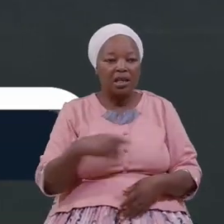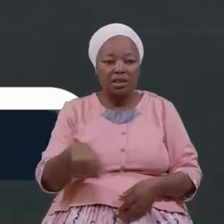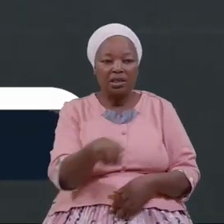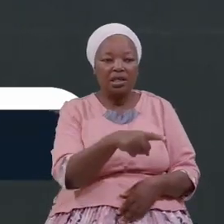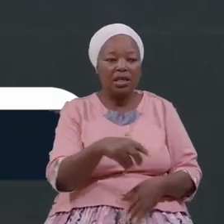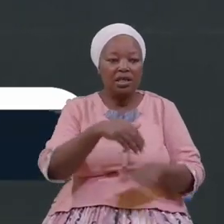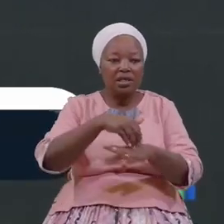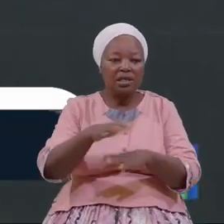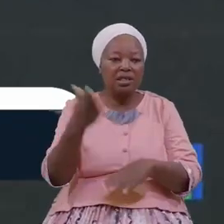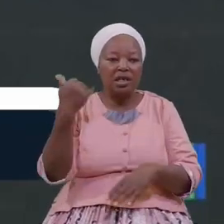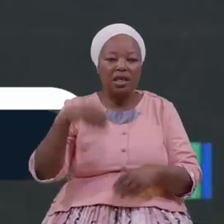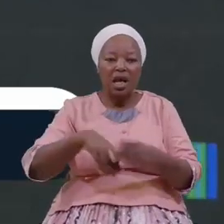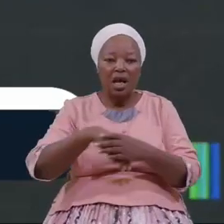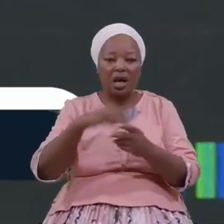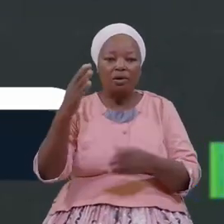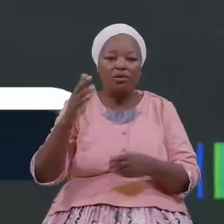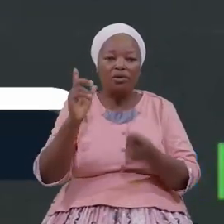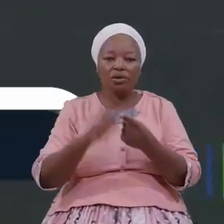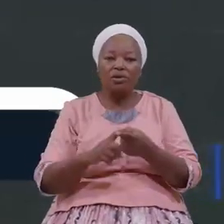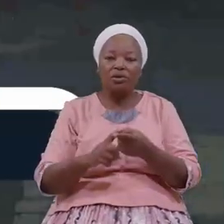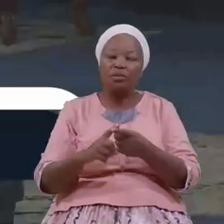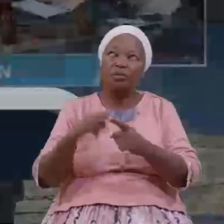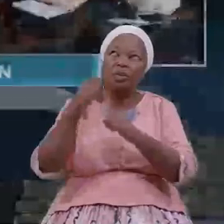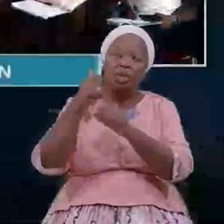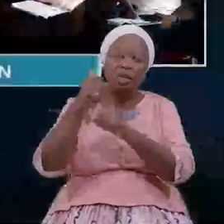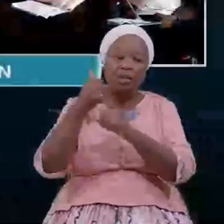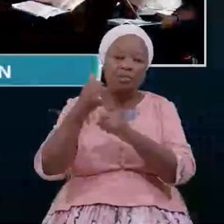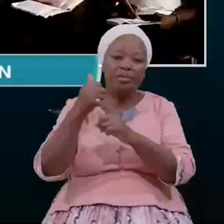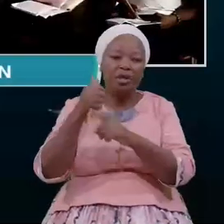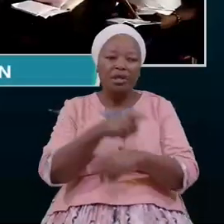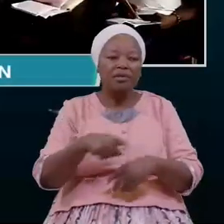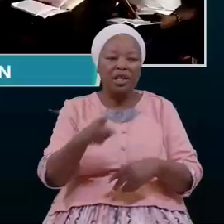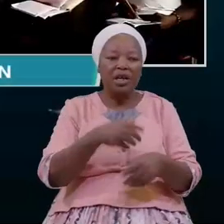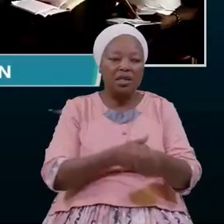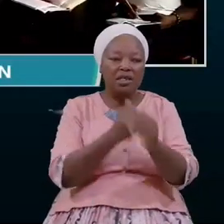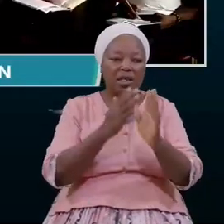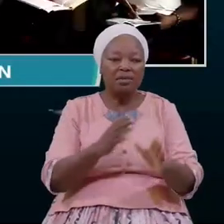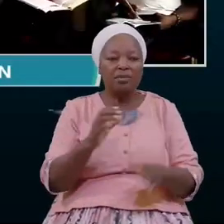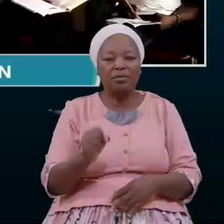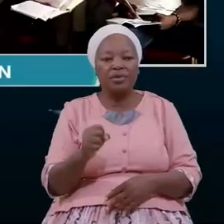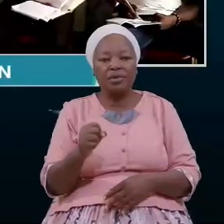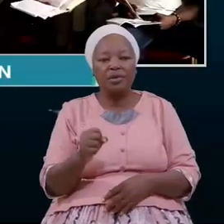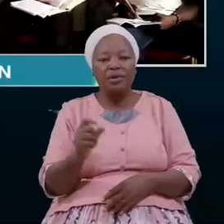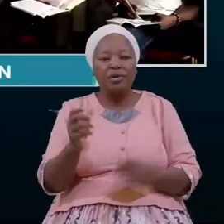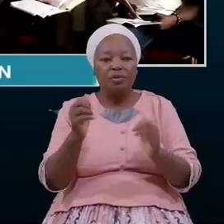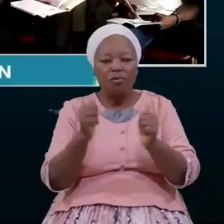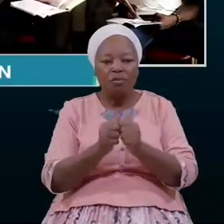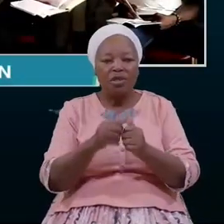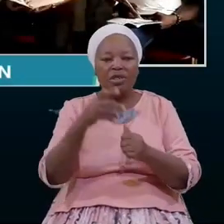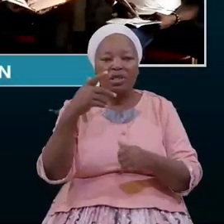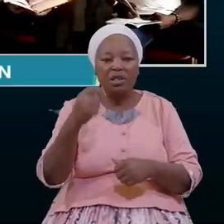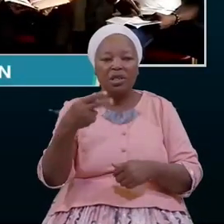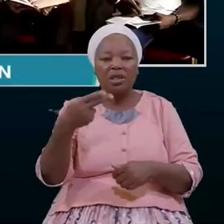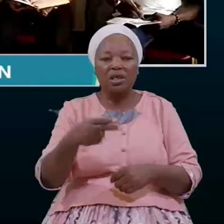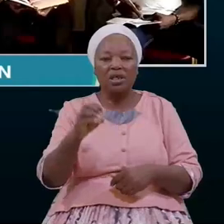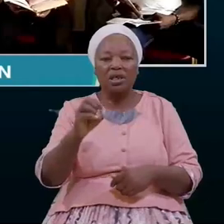Ils envoyèrent auprès de lui leurs disciples avec les Hérodiens